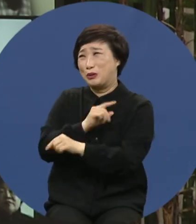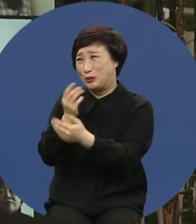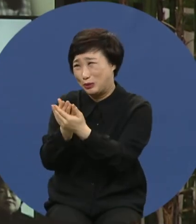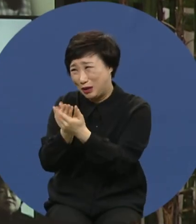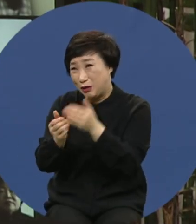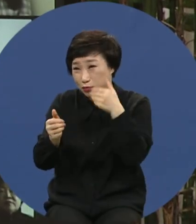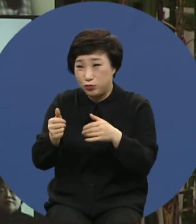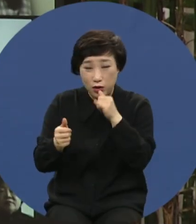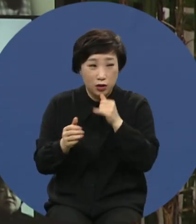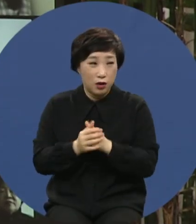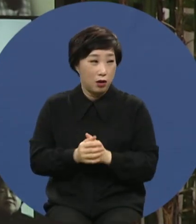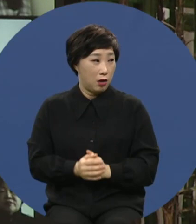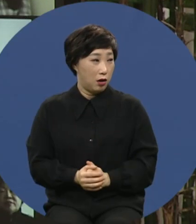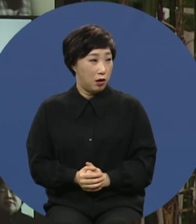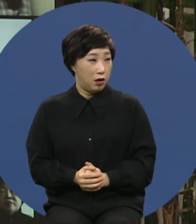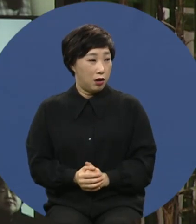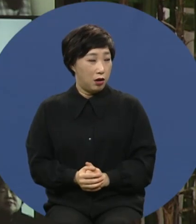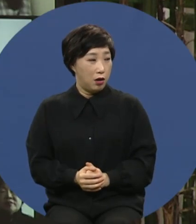고쳐주시옵소서.